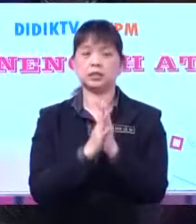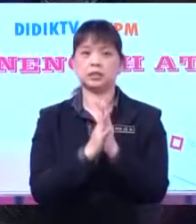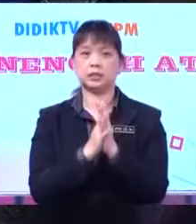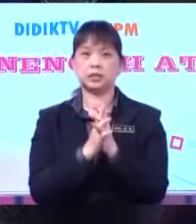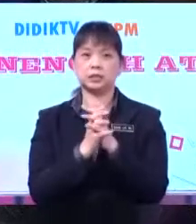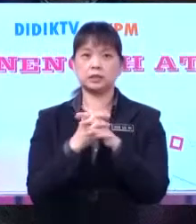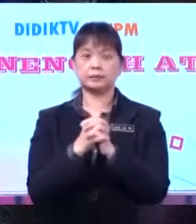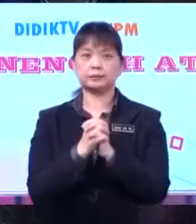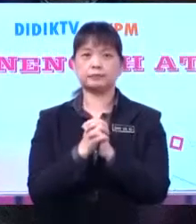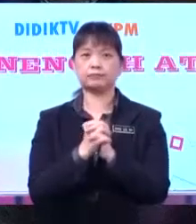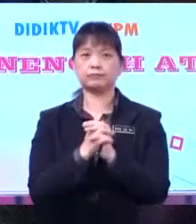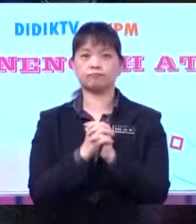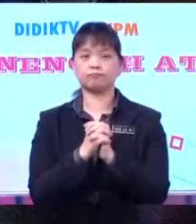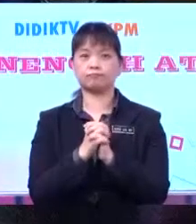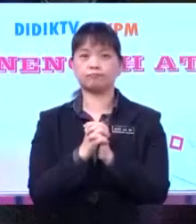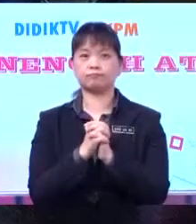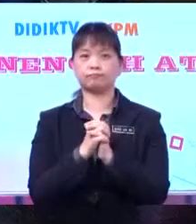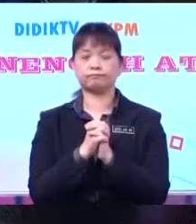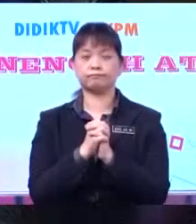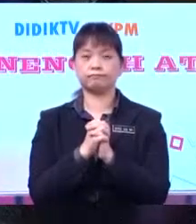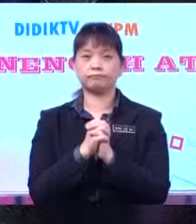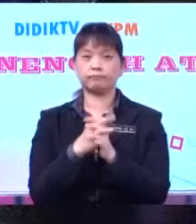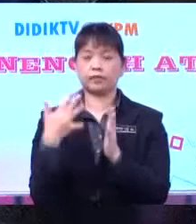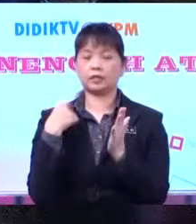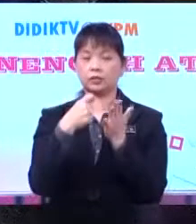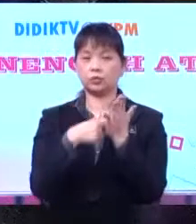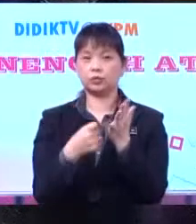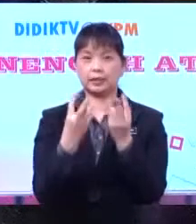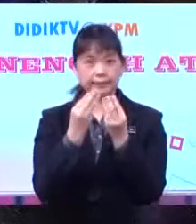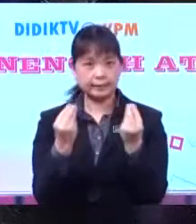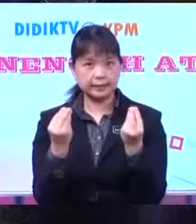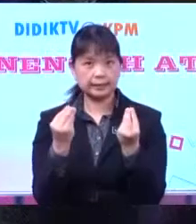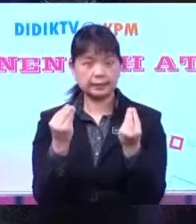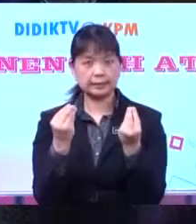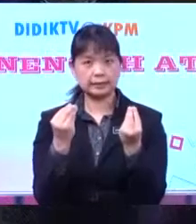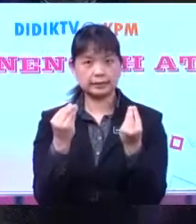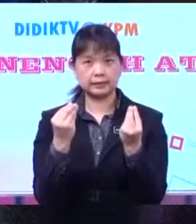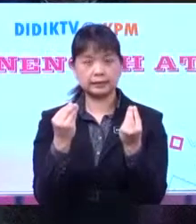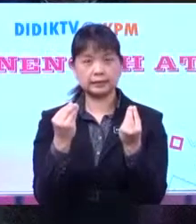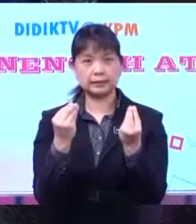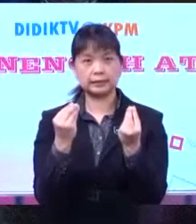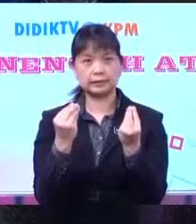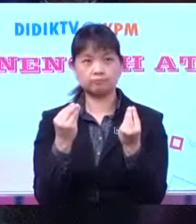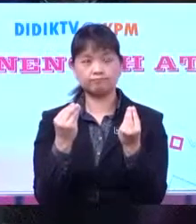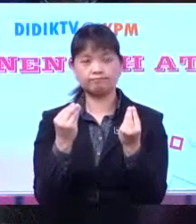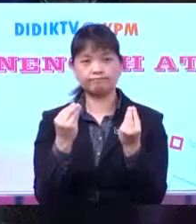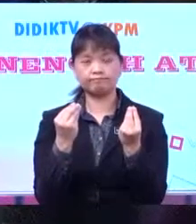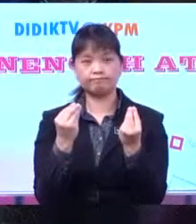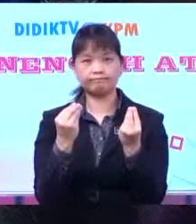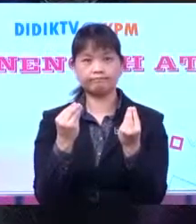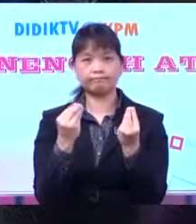tuh ada untuk kau the juga tanya kalau sukai tanah kita ada di belakang kita bisa juga